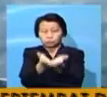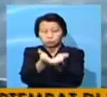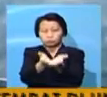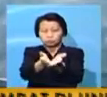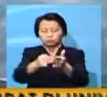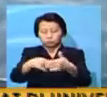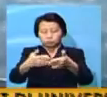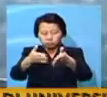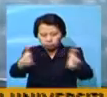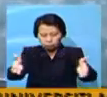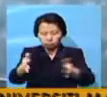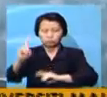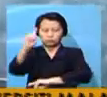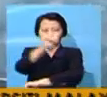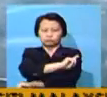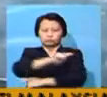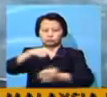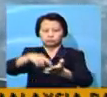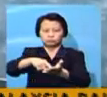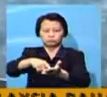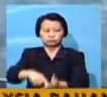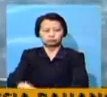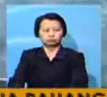dilancarkan serentak hari